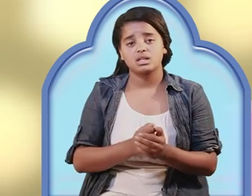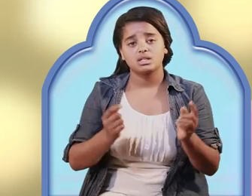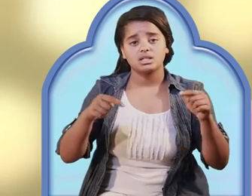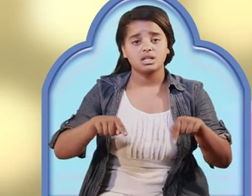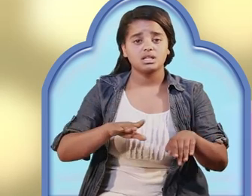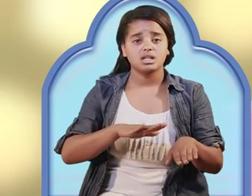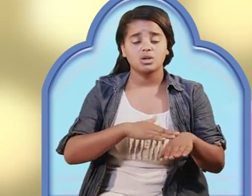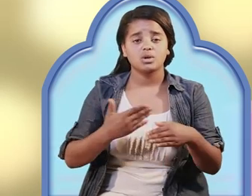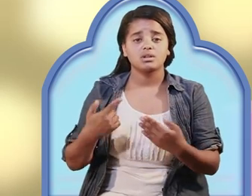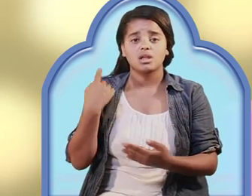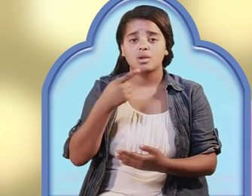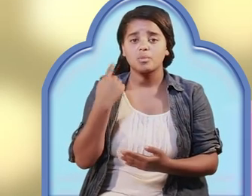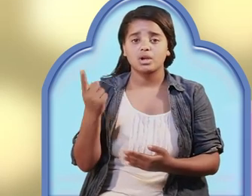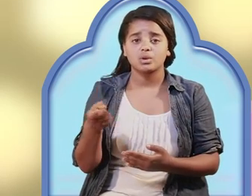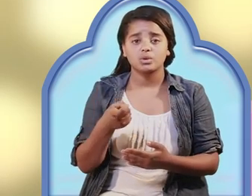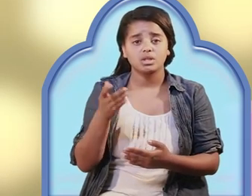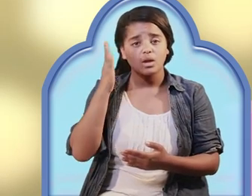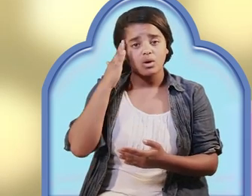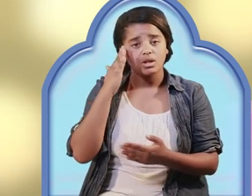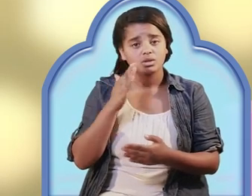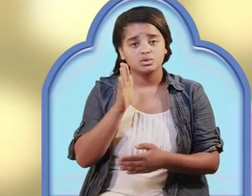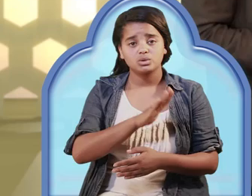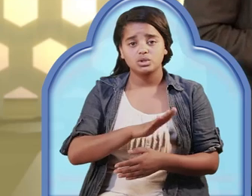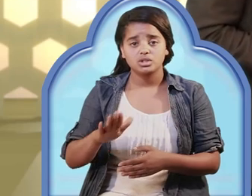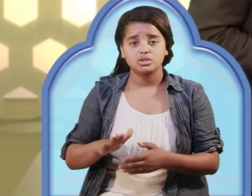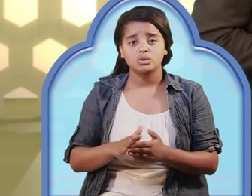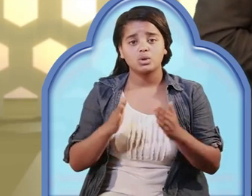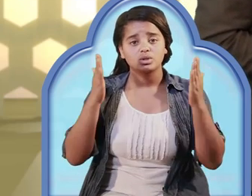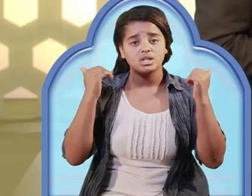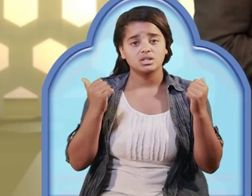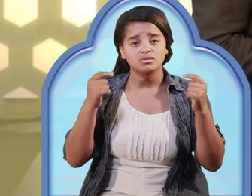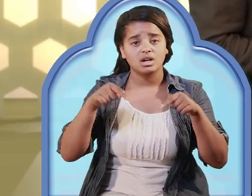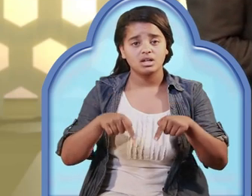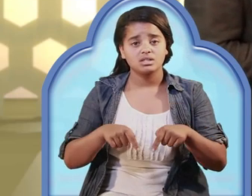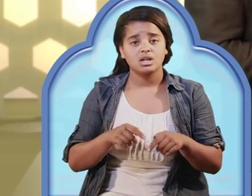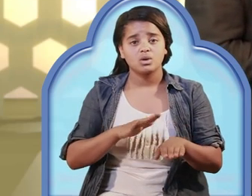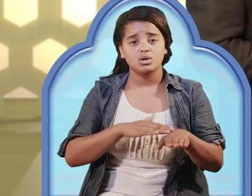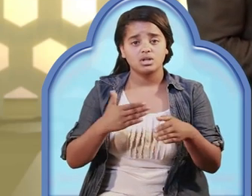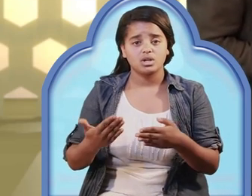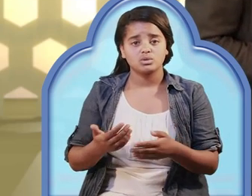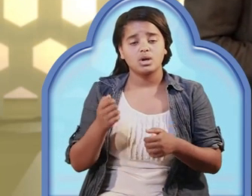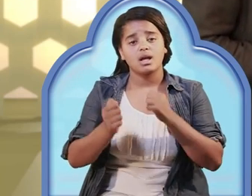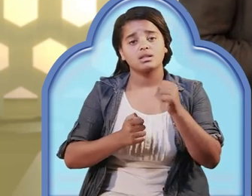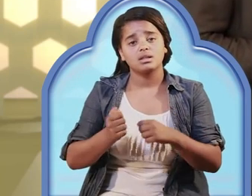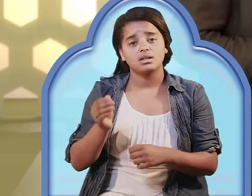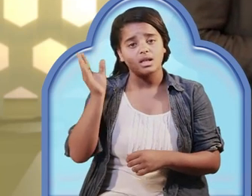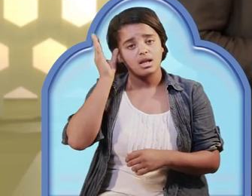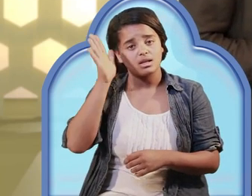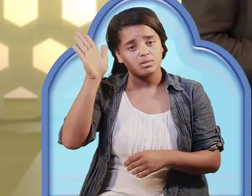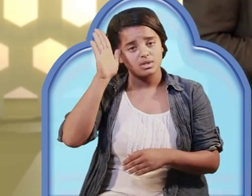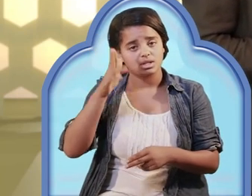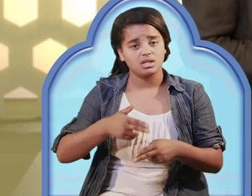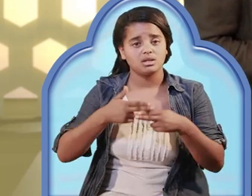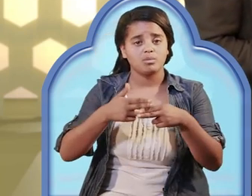ነኝ። የዛሬው እንግዳይ ማን እንደሆነ ታውቃላችሁ? ልጆች ተስፋ የዛሬው እንግዳችሁ አትሌት ኃይሌ